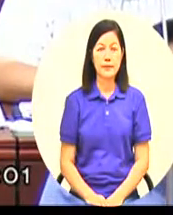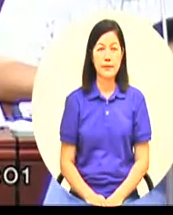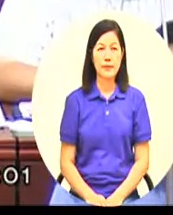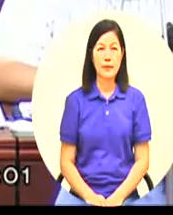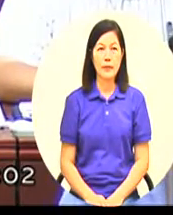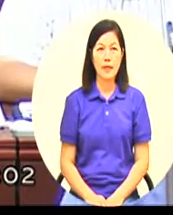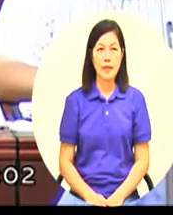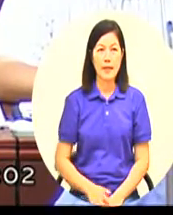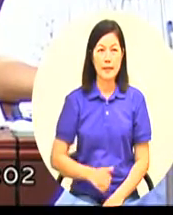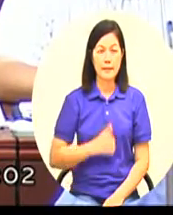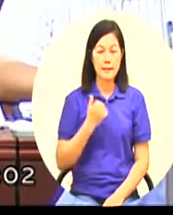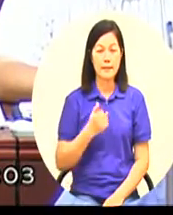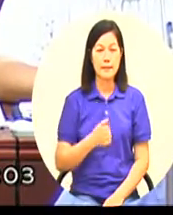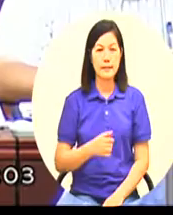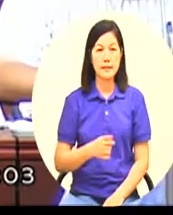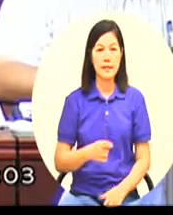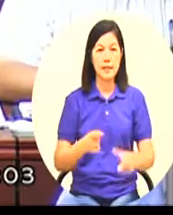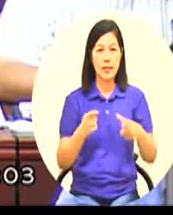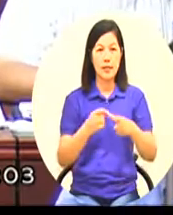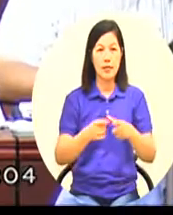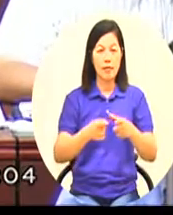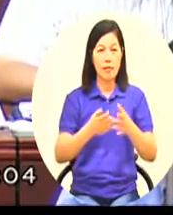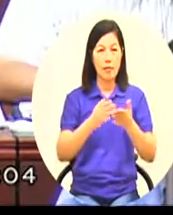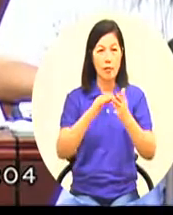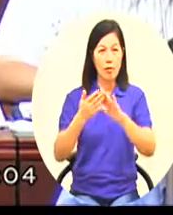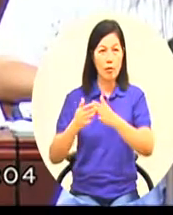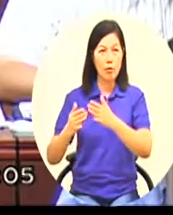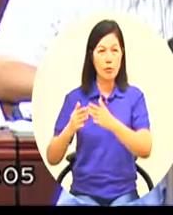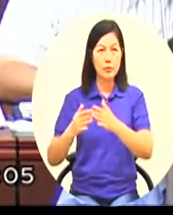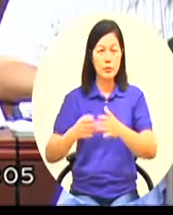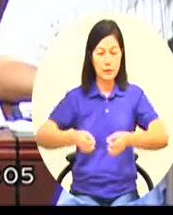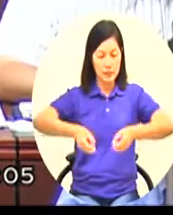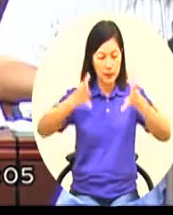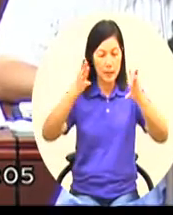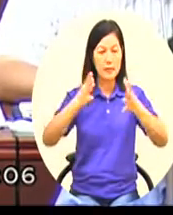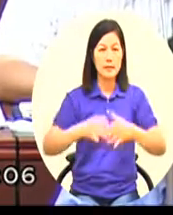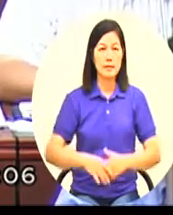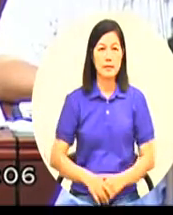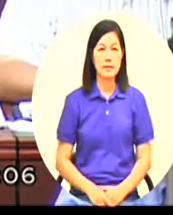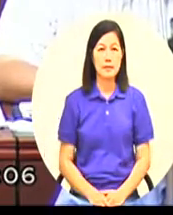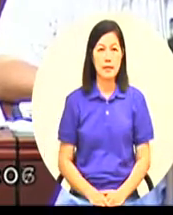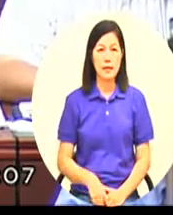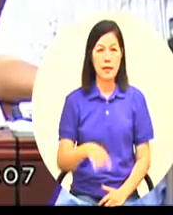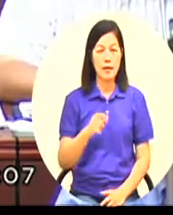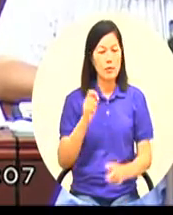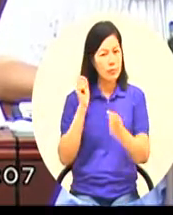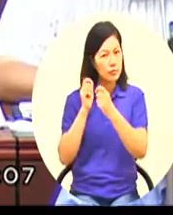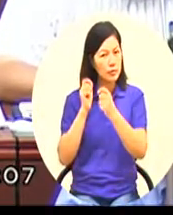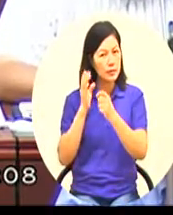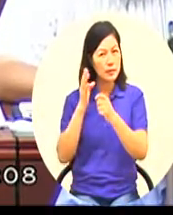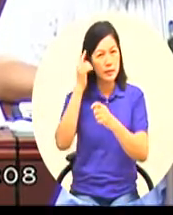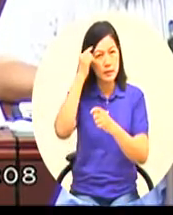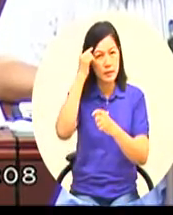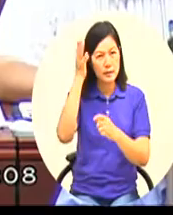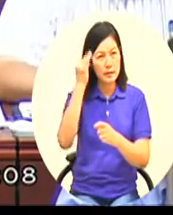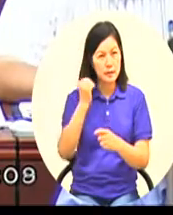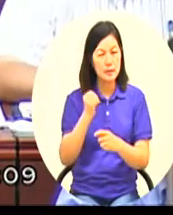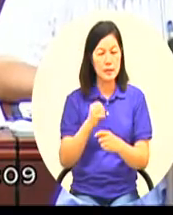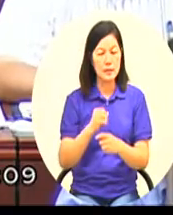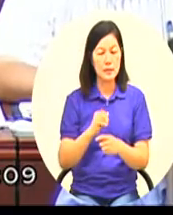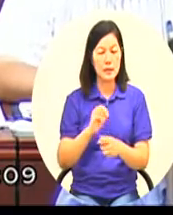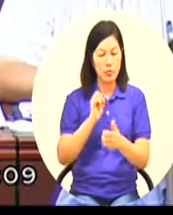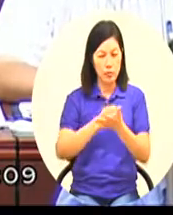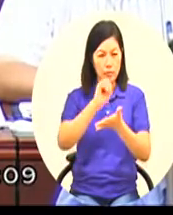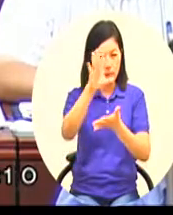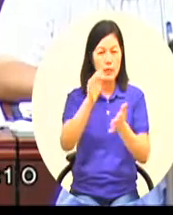于公寓大厦的哈，这个部分哈，前几天我有跟议员有报告过